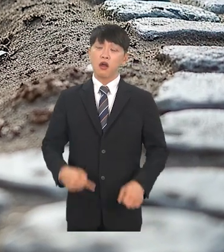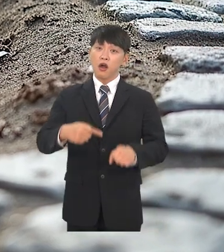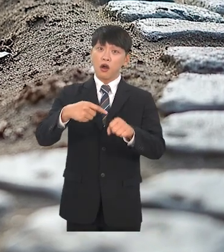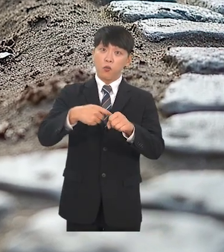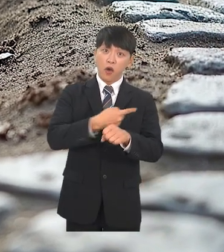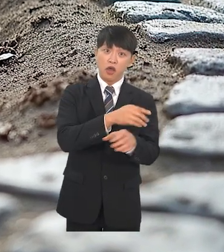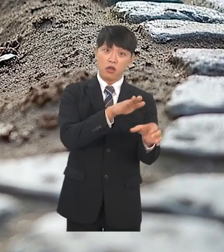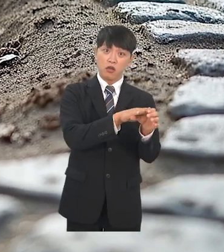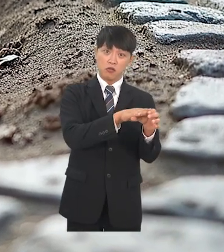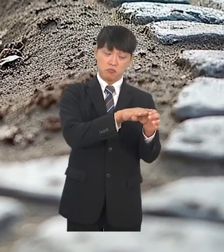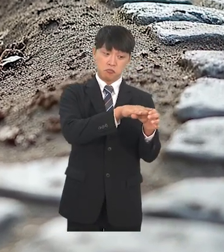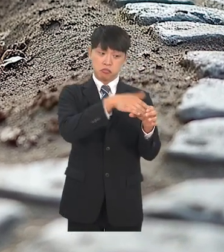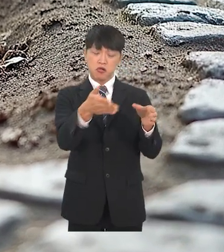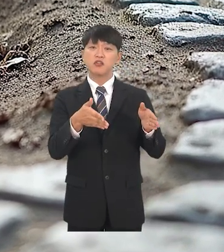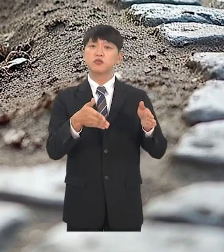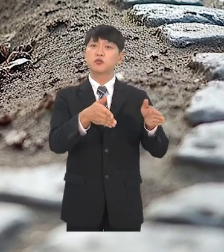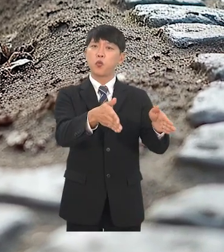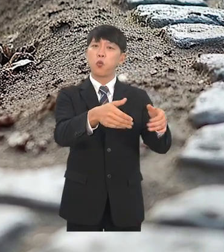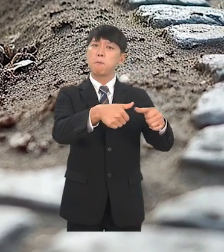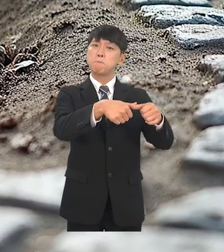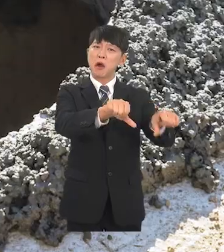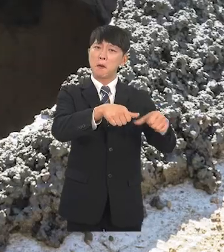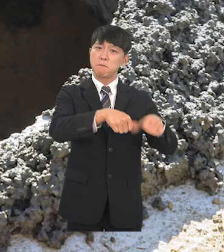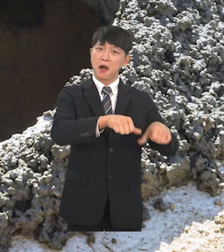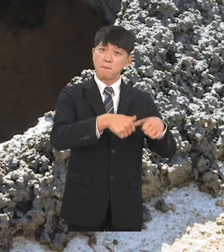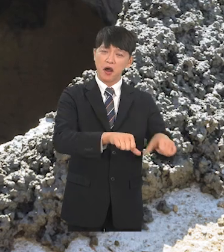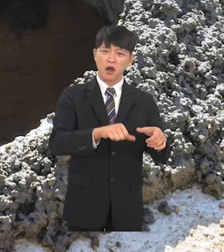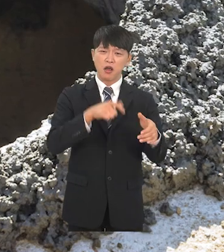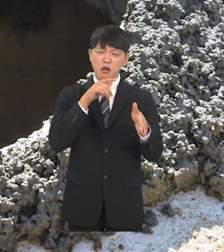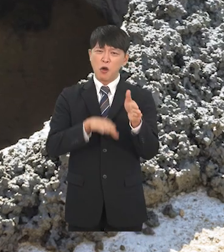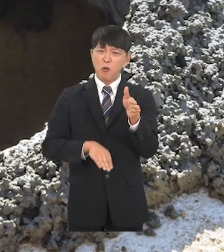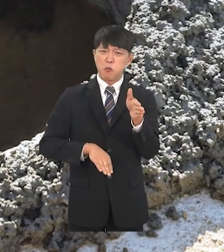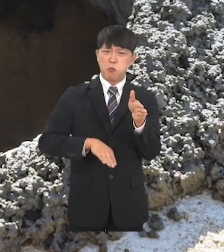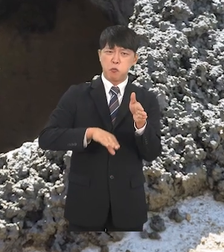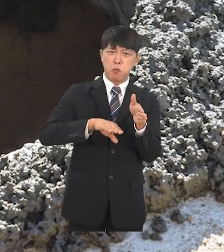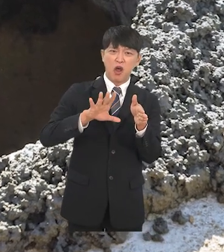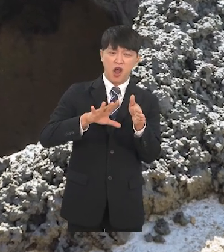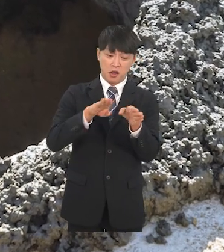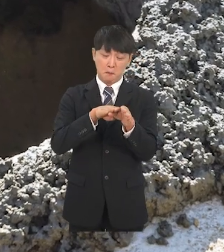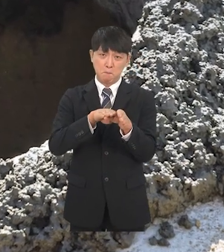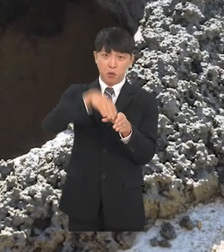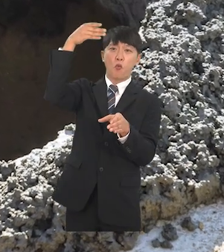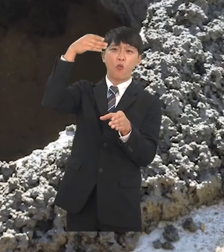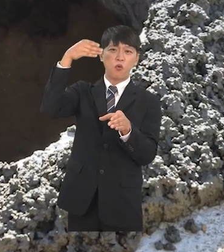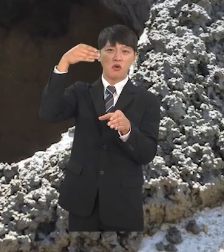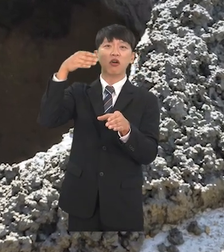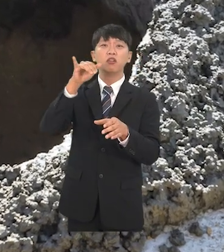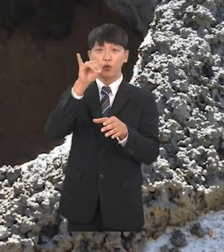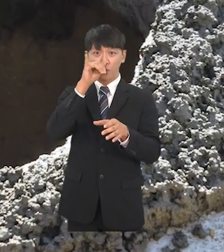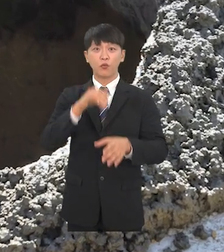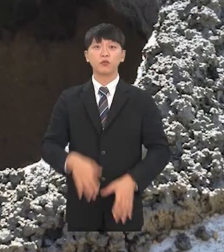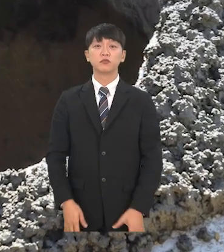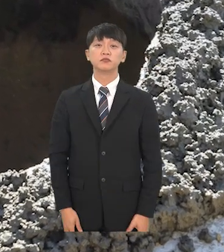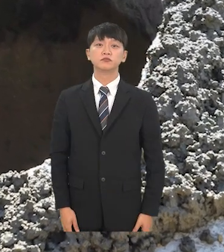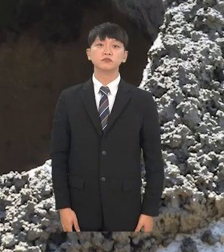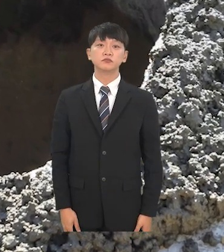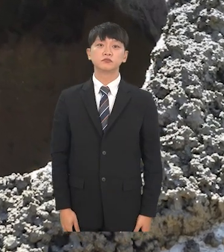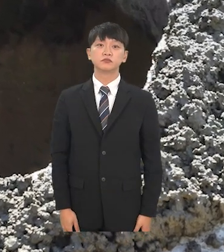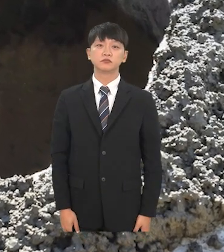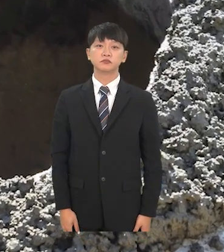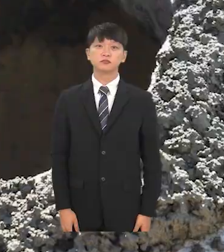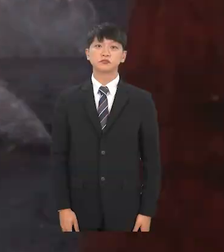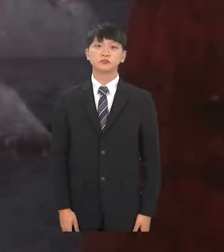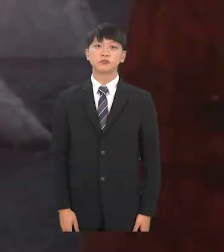이외에도 맨홀 뚜껑이 들려 도로가 파손되거나 수압을 견디지 못하고 맨홀 뚜껑이 위로 펑 튀어오르기도